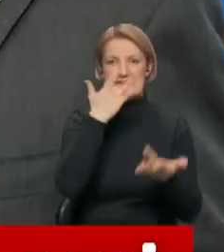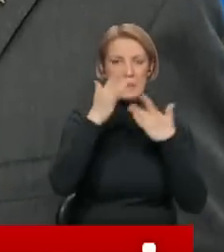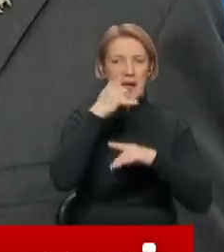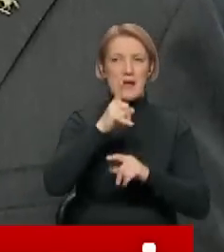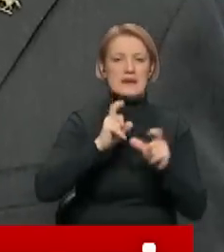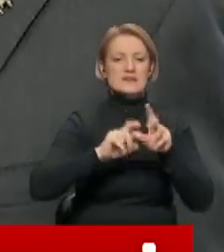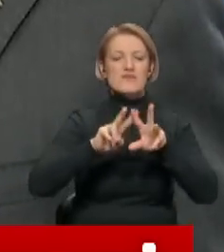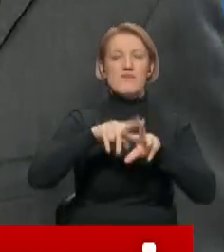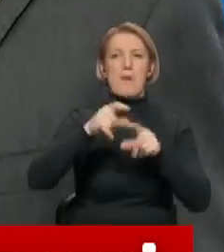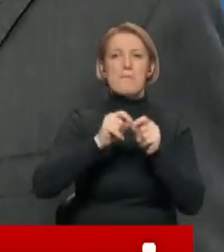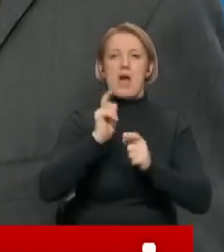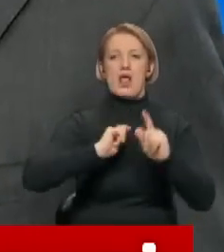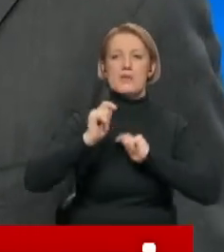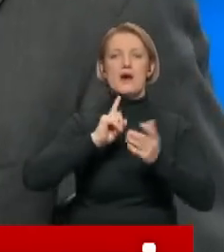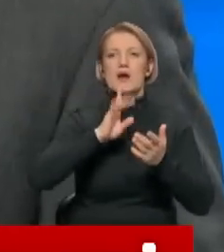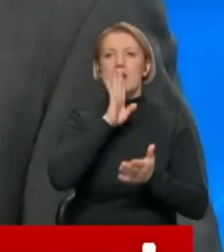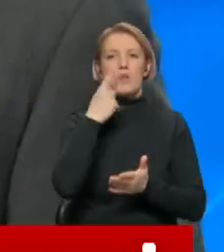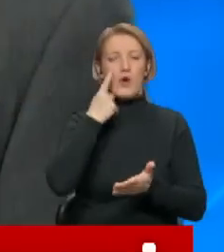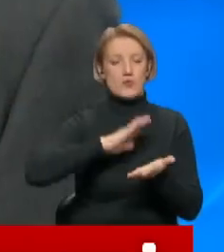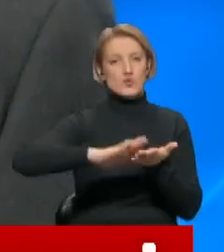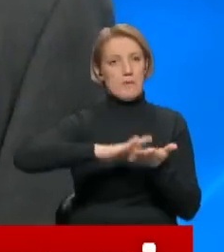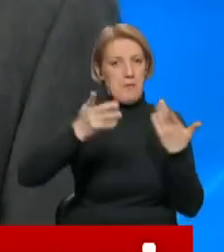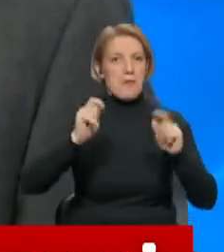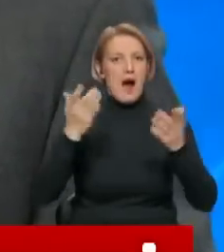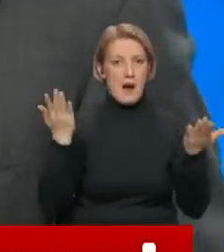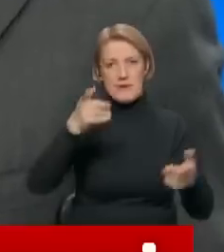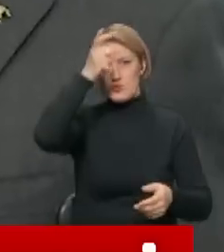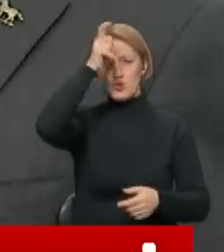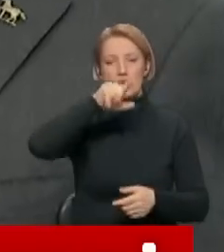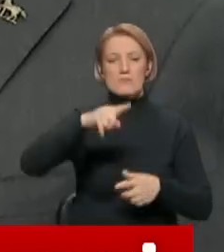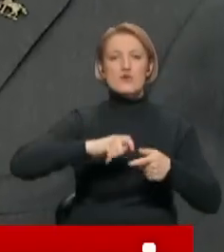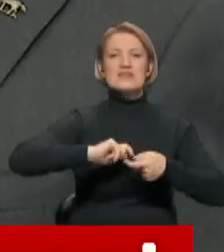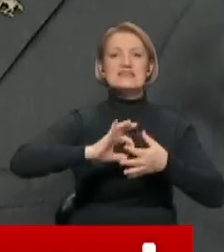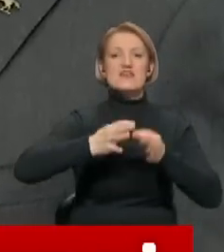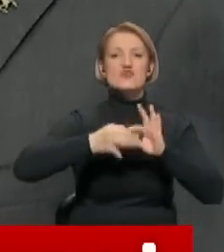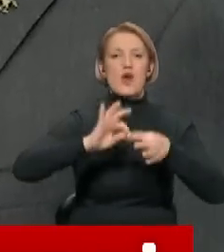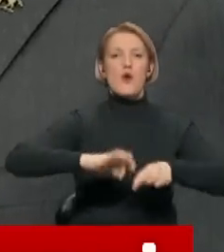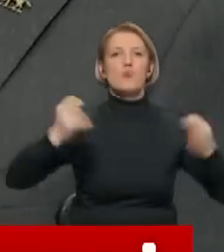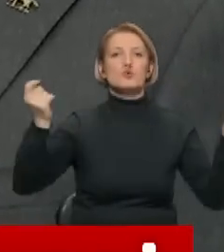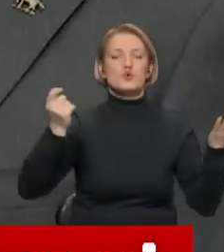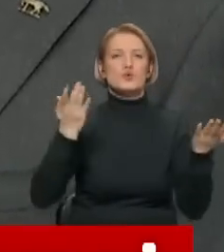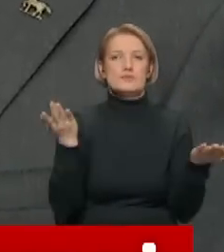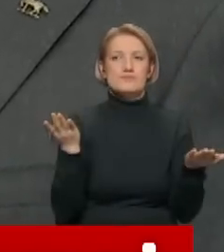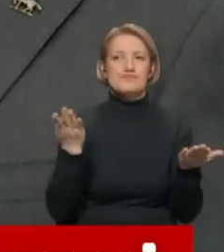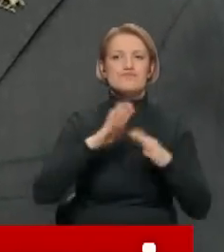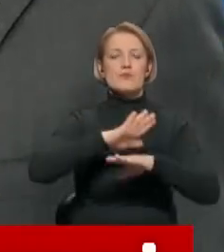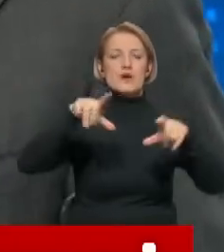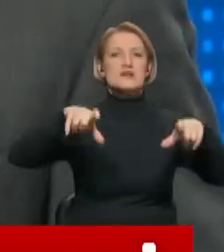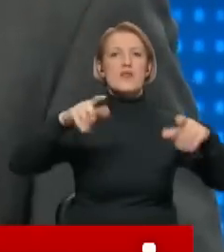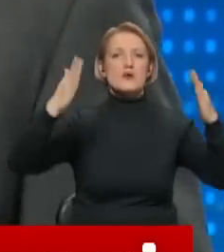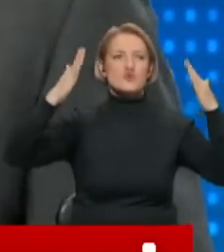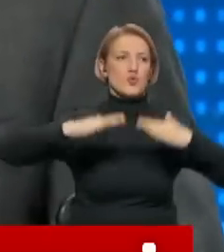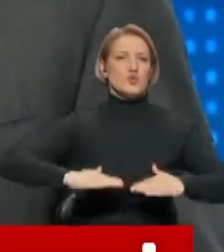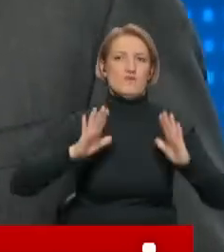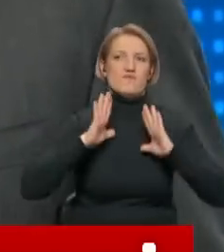Allah razı olsun vap anlaşmaları ile kağıt üzerinde düzeltirsiniz ama Türkiye'de bu zincir koptu çok yapısal olarak pek çok sahada çöküş